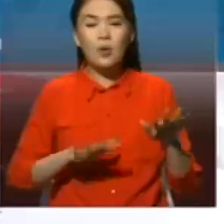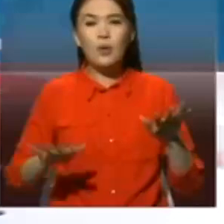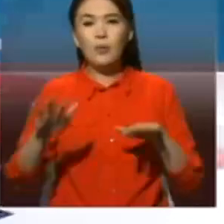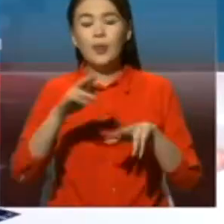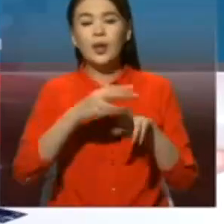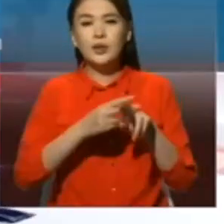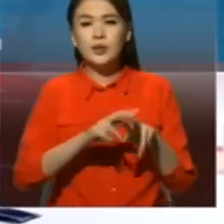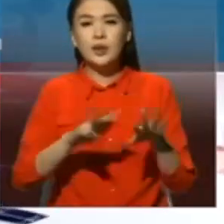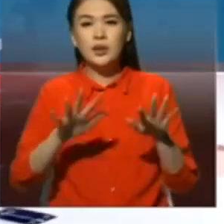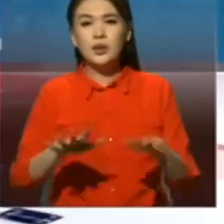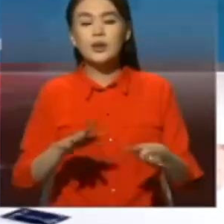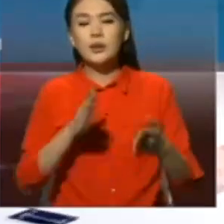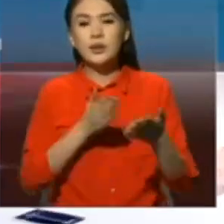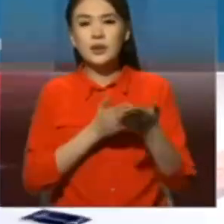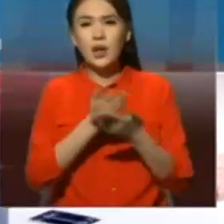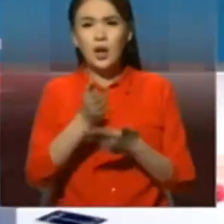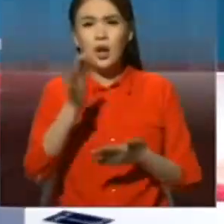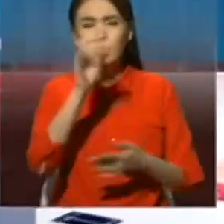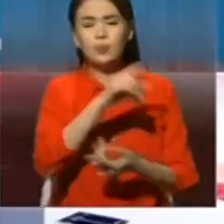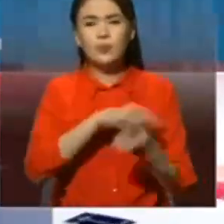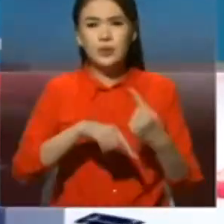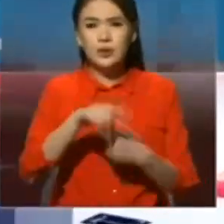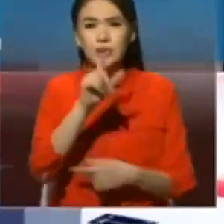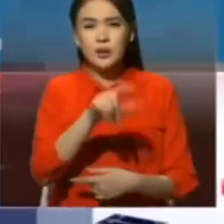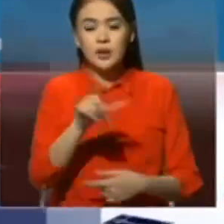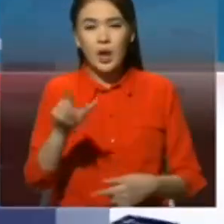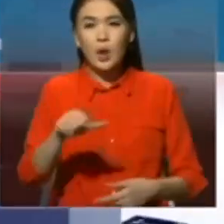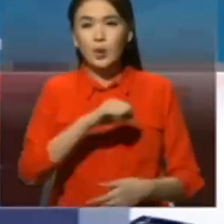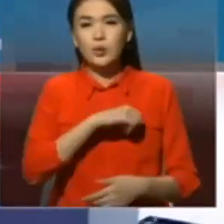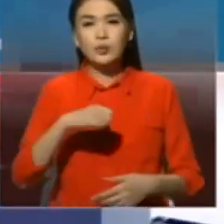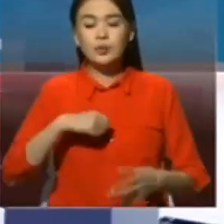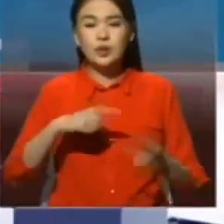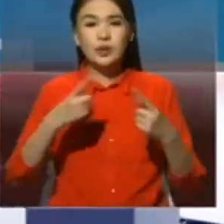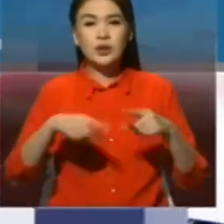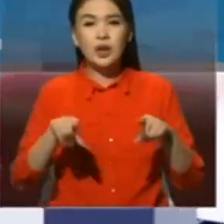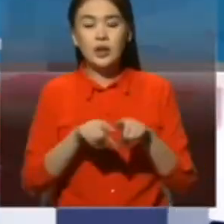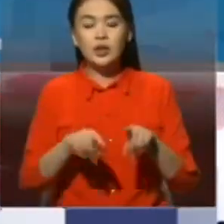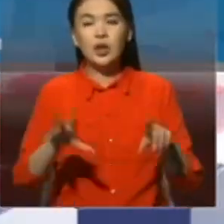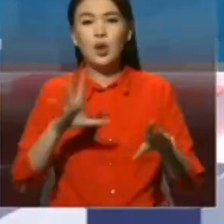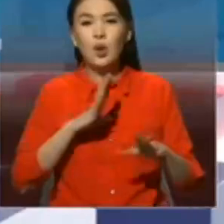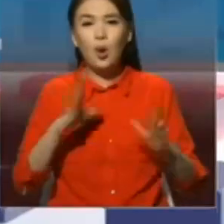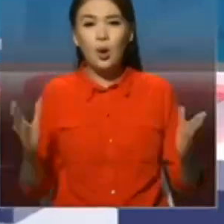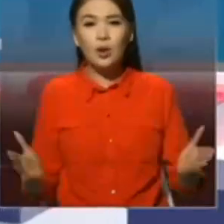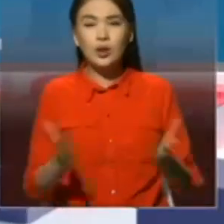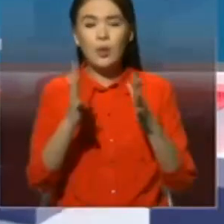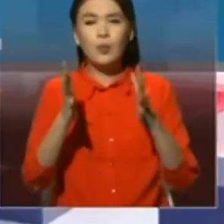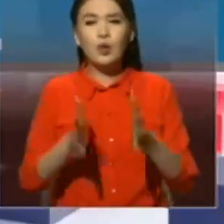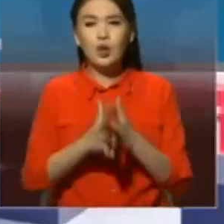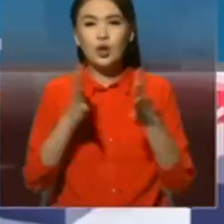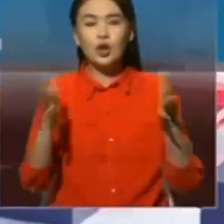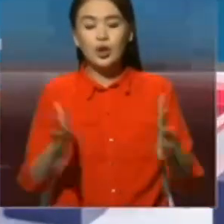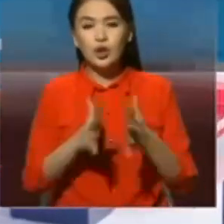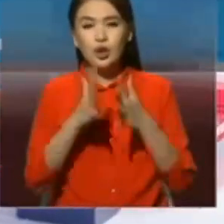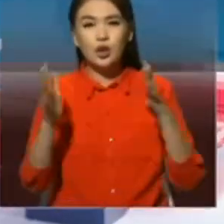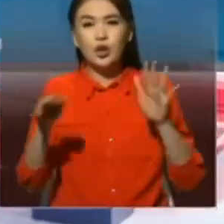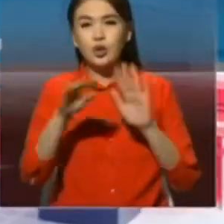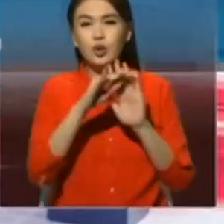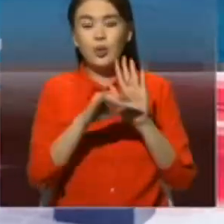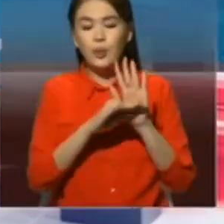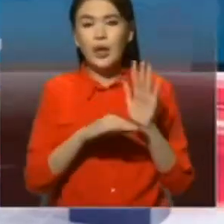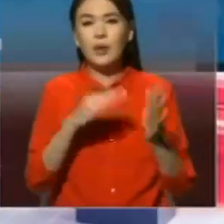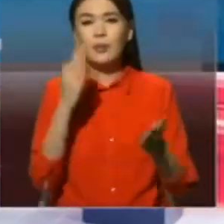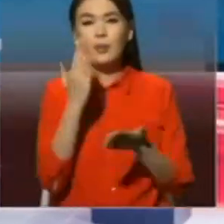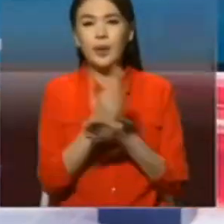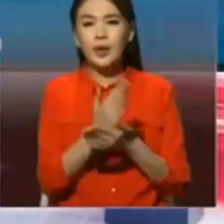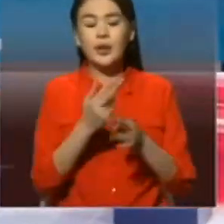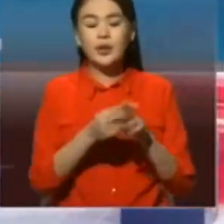осы жекелей кәсіпкерлердің өзіміз сияқты азаматтардың шынайы қолдауымен үлкен үлкен жобаларды іске асырдық. Содан